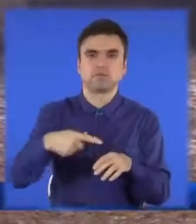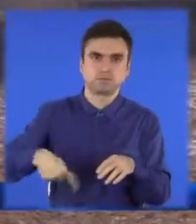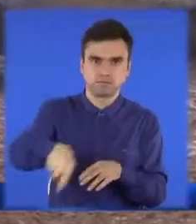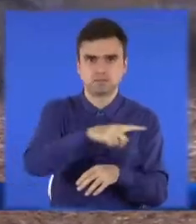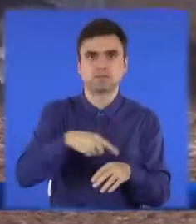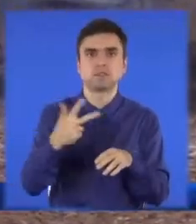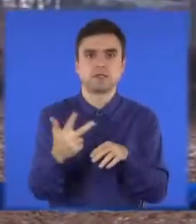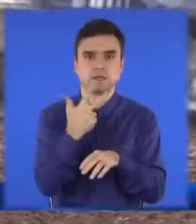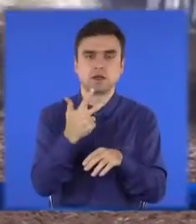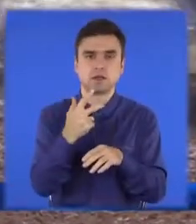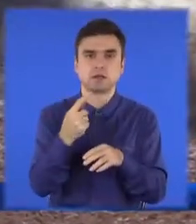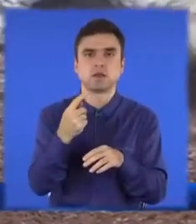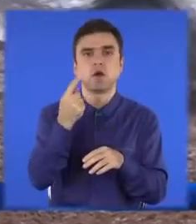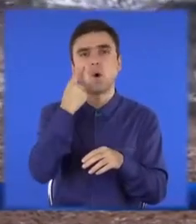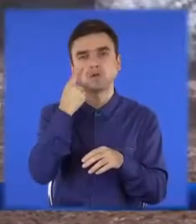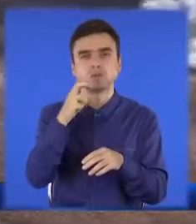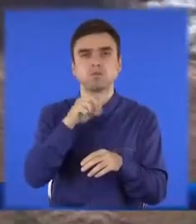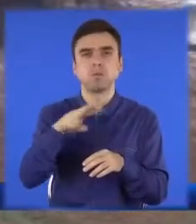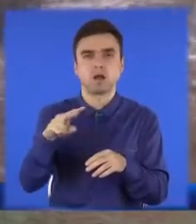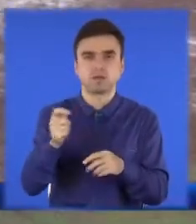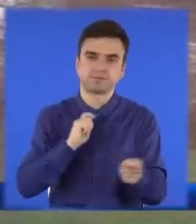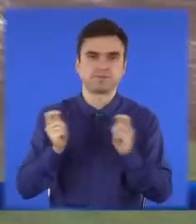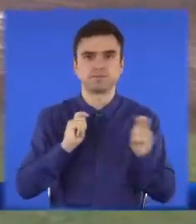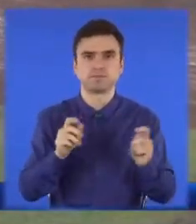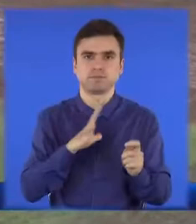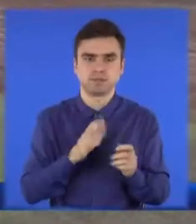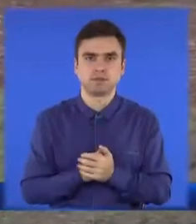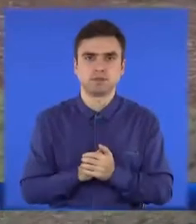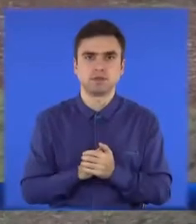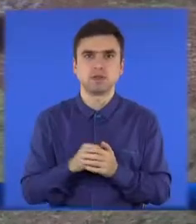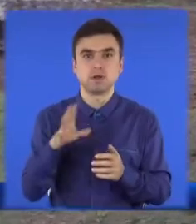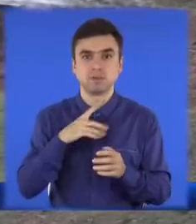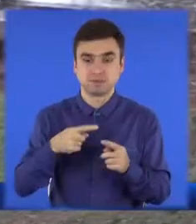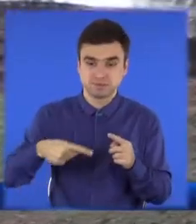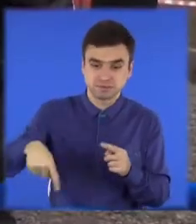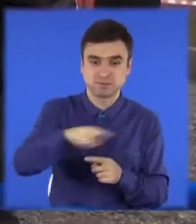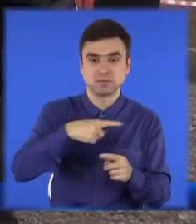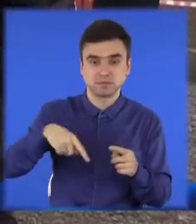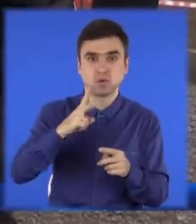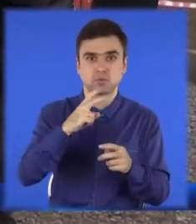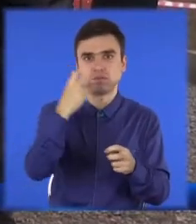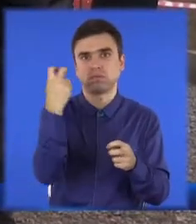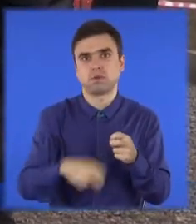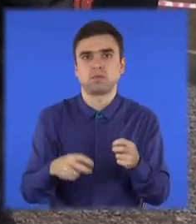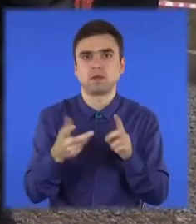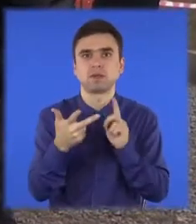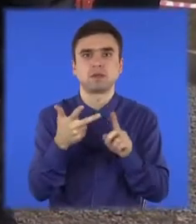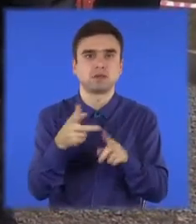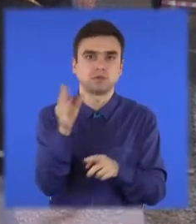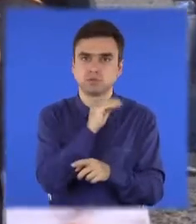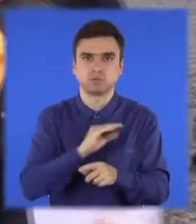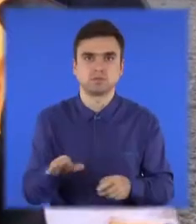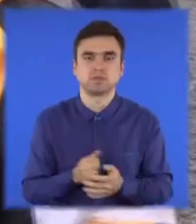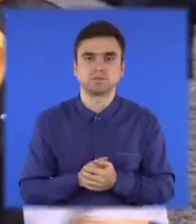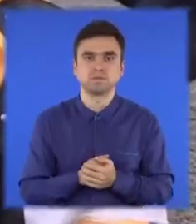і не доживали до останнього кола. Слідкував за чесністю гонщиків відомий криворізький каскадер, суддя автокросу Віталій